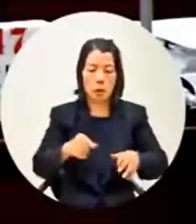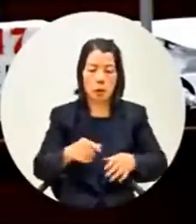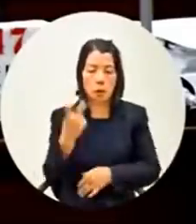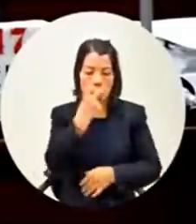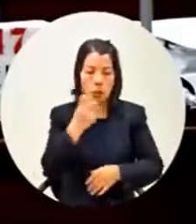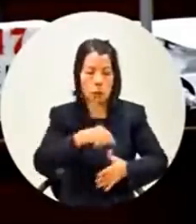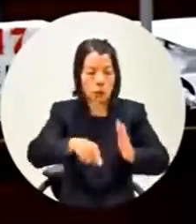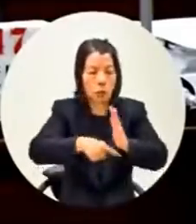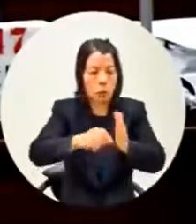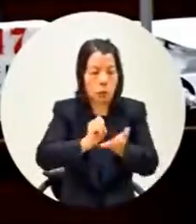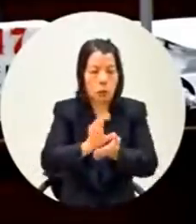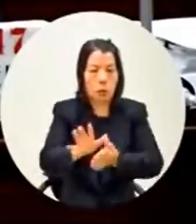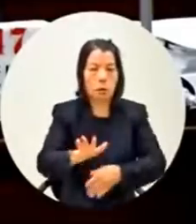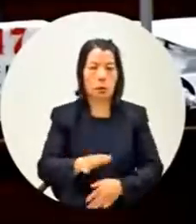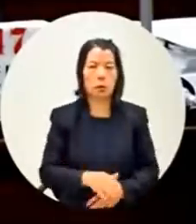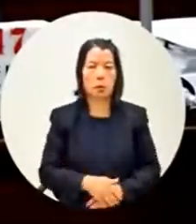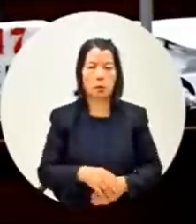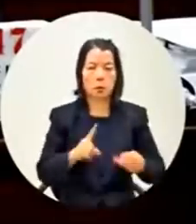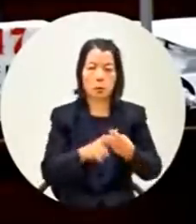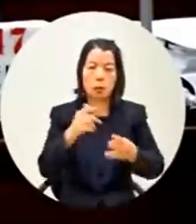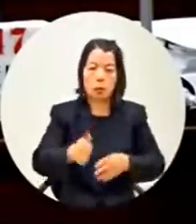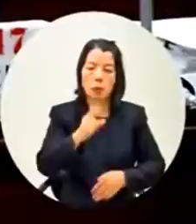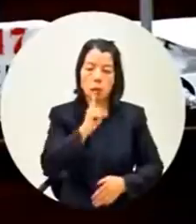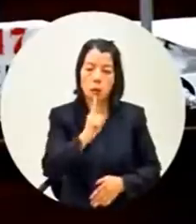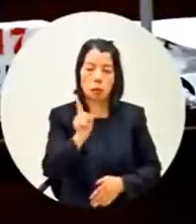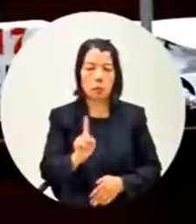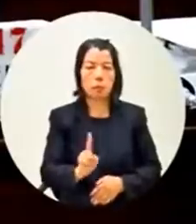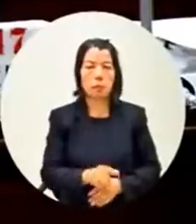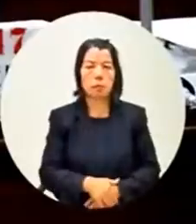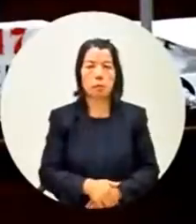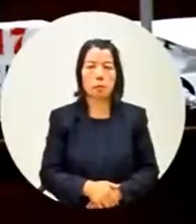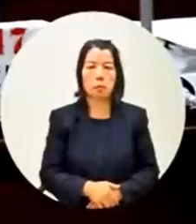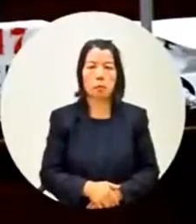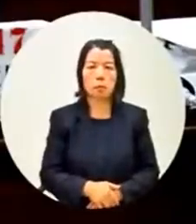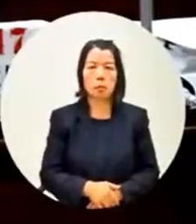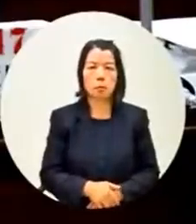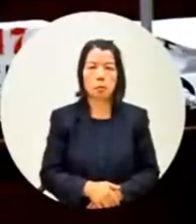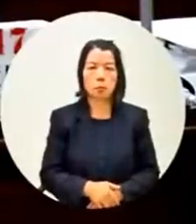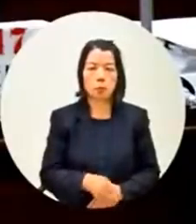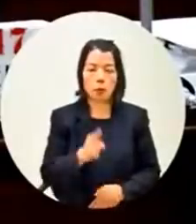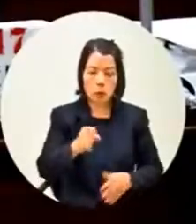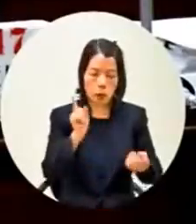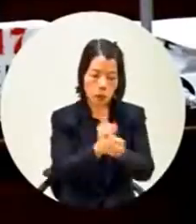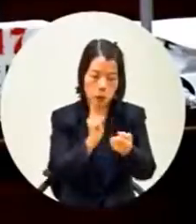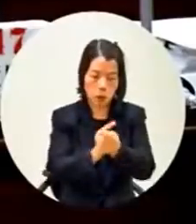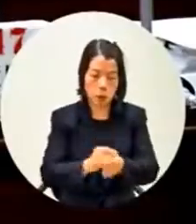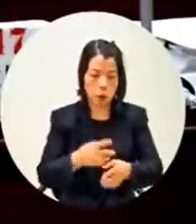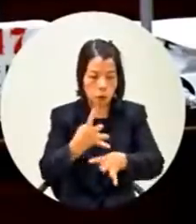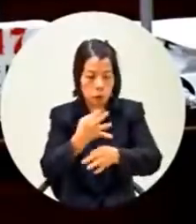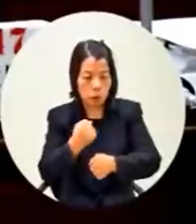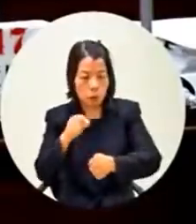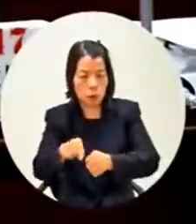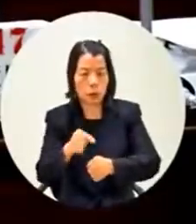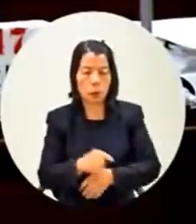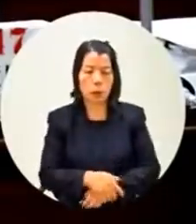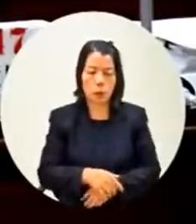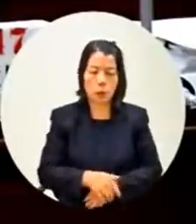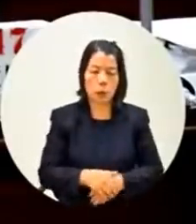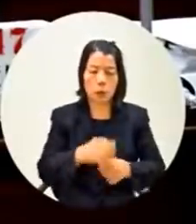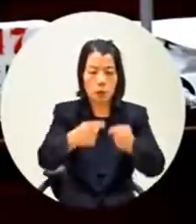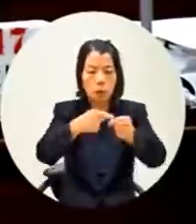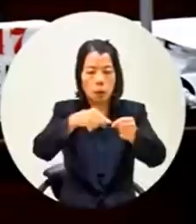告。朱先生，你看看他讲了什么话？他说，他对于时间上，他认为年底前要